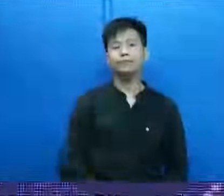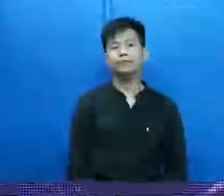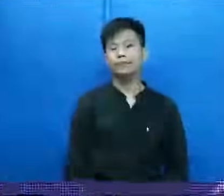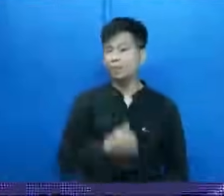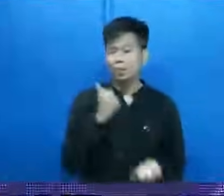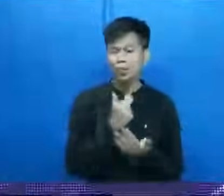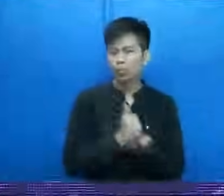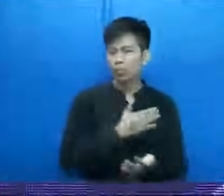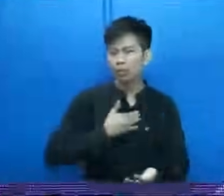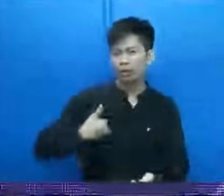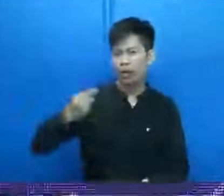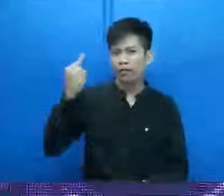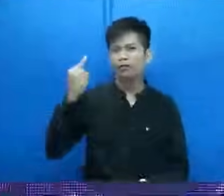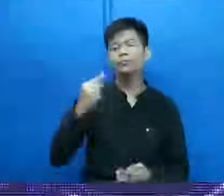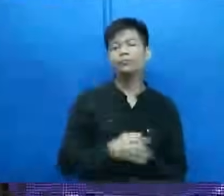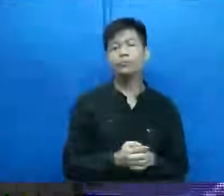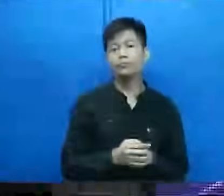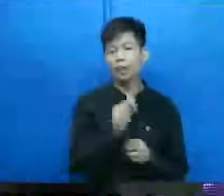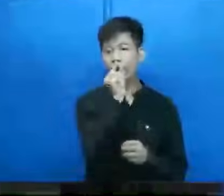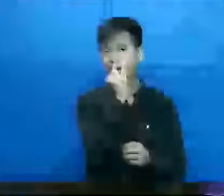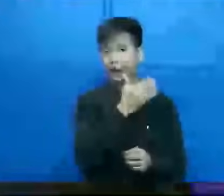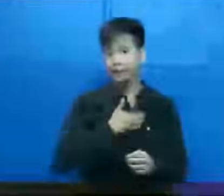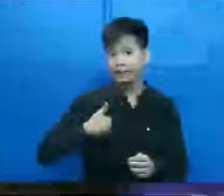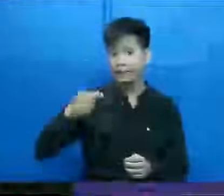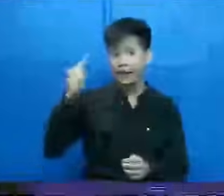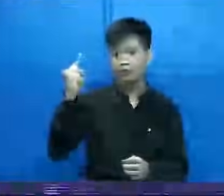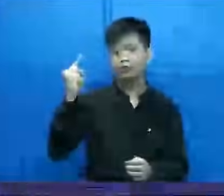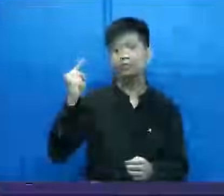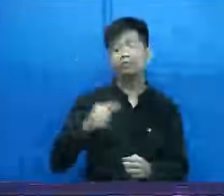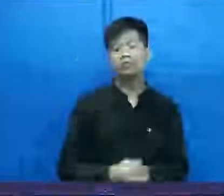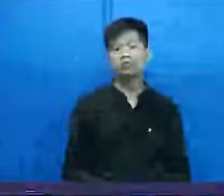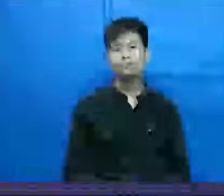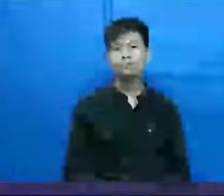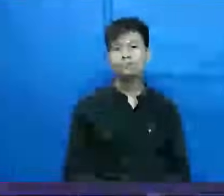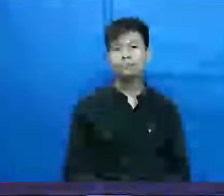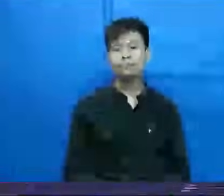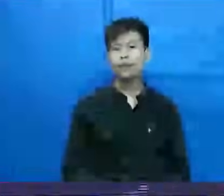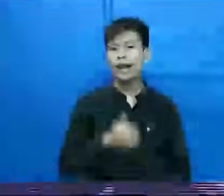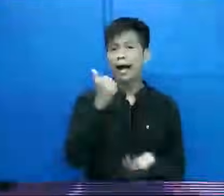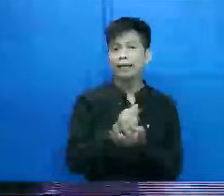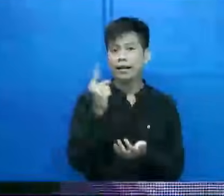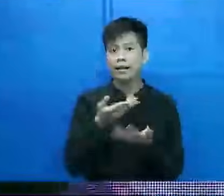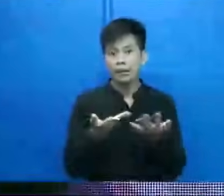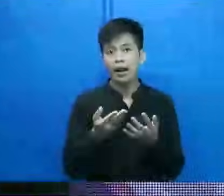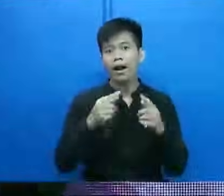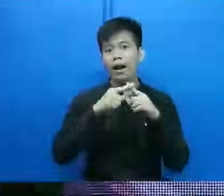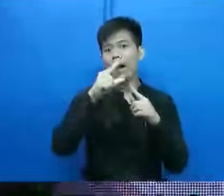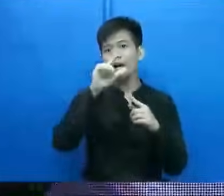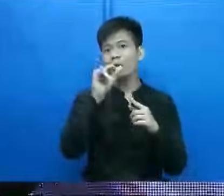Sungguh-sungguh. Kata jihad, di bagian terakhir, berasal dari kata al-juhdu